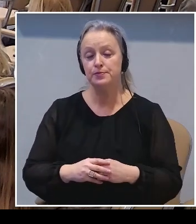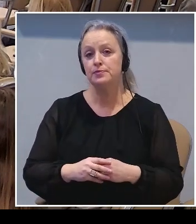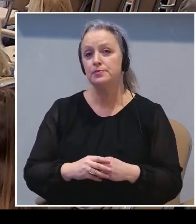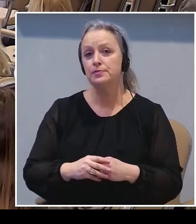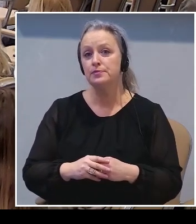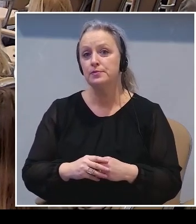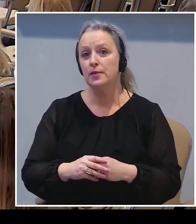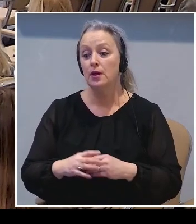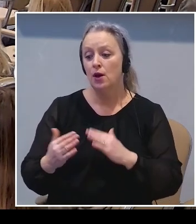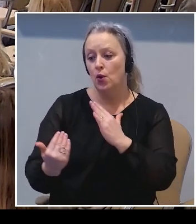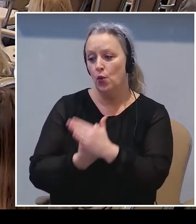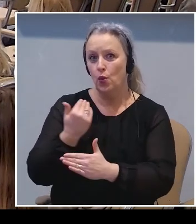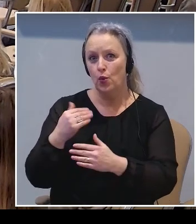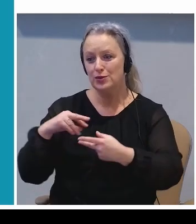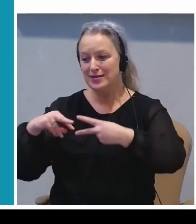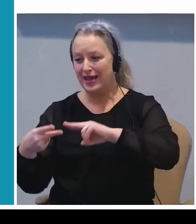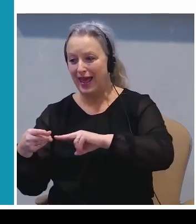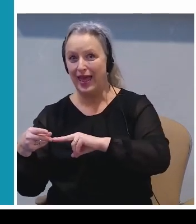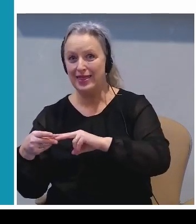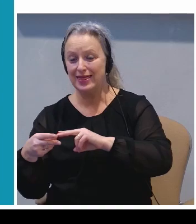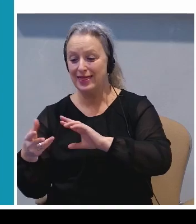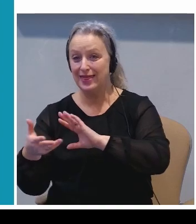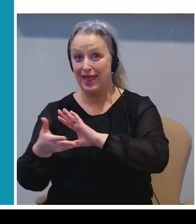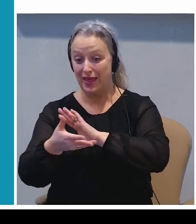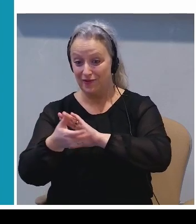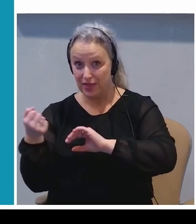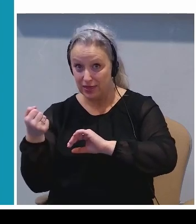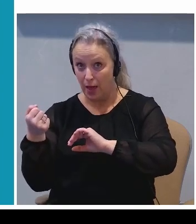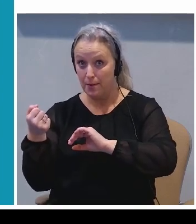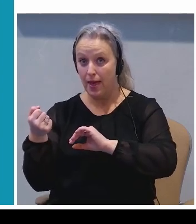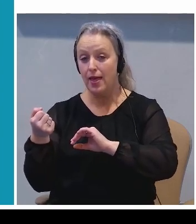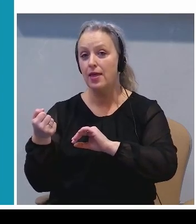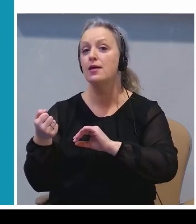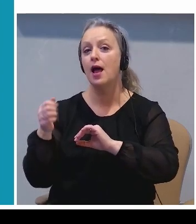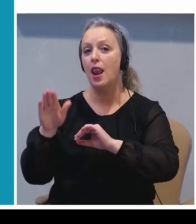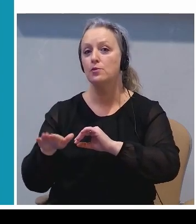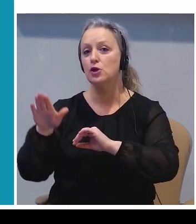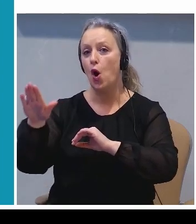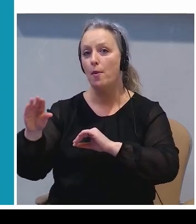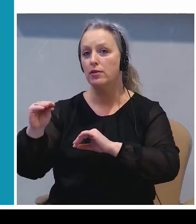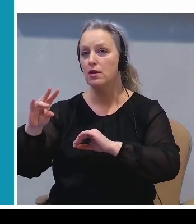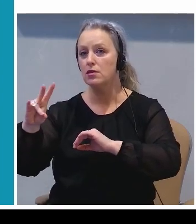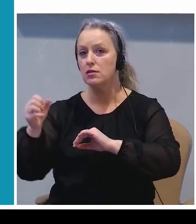Et me võtame uue geeni ja sisestame selle lapse DNA-sse.